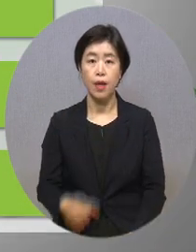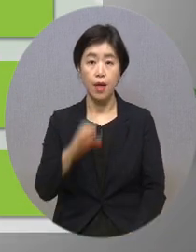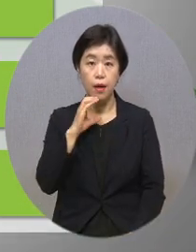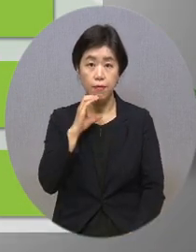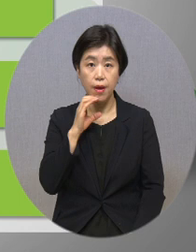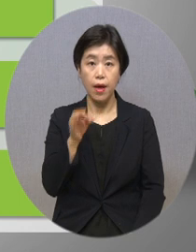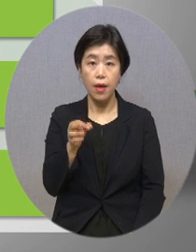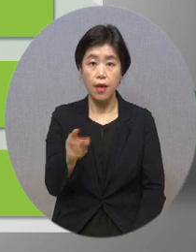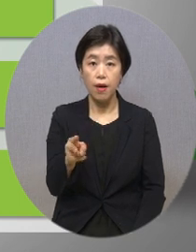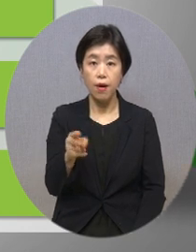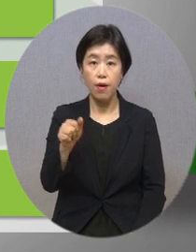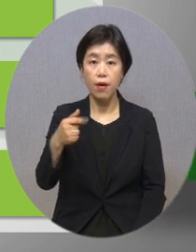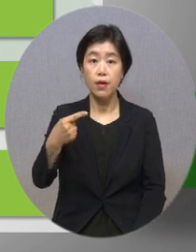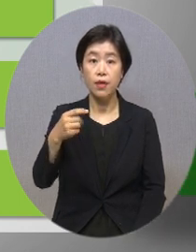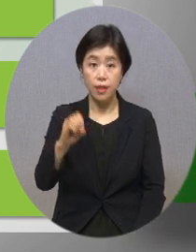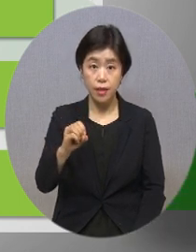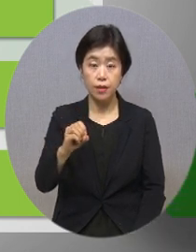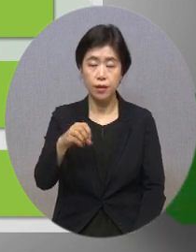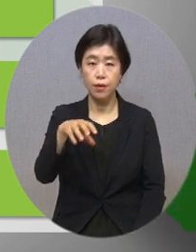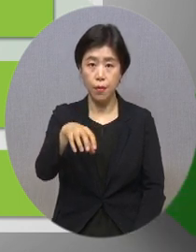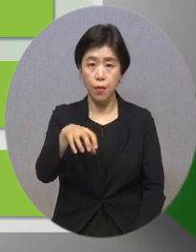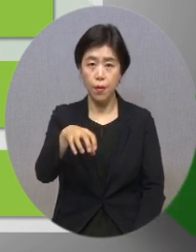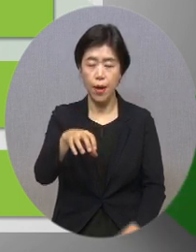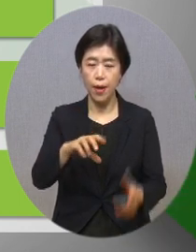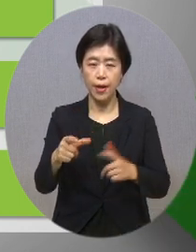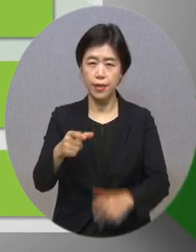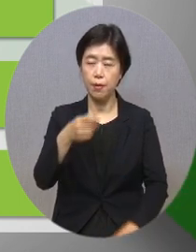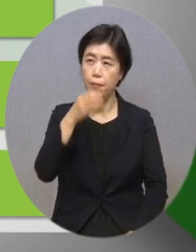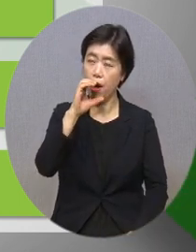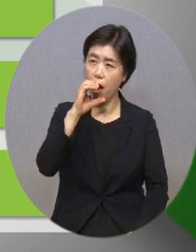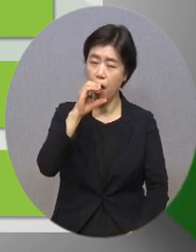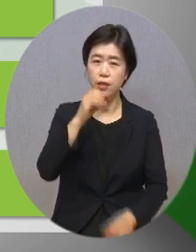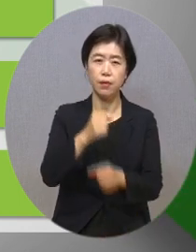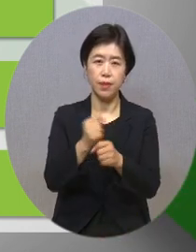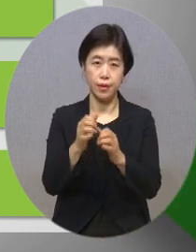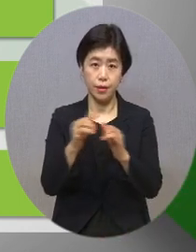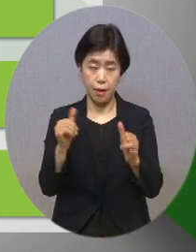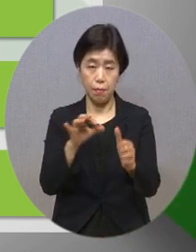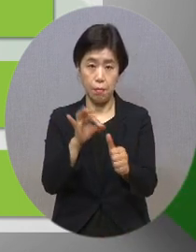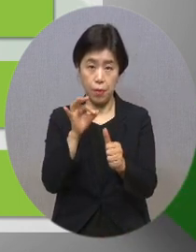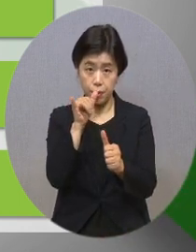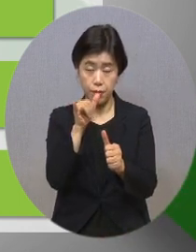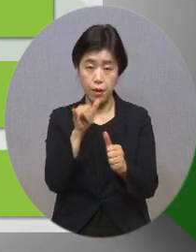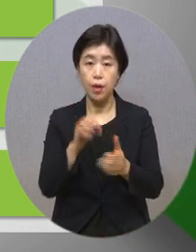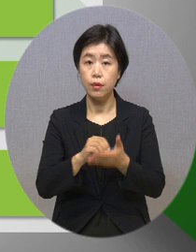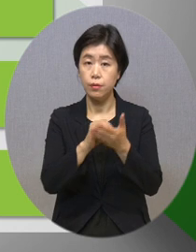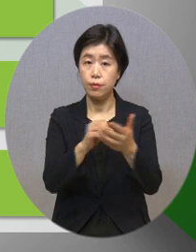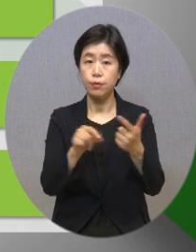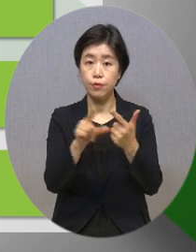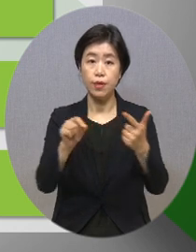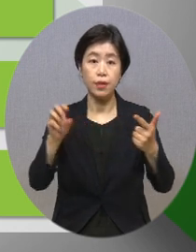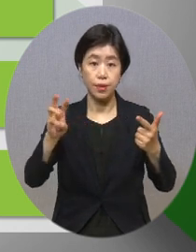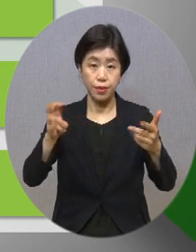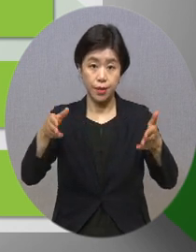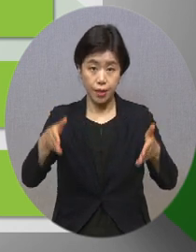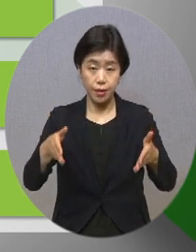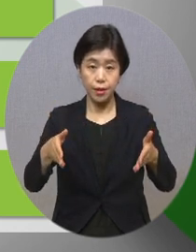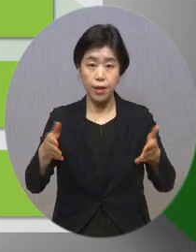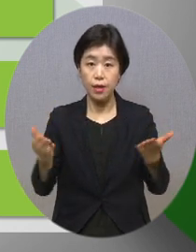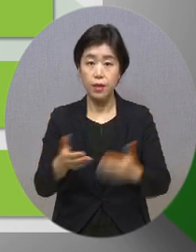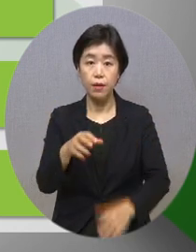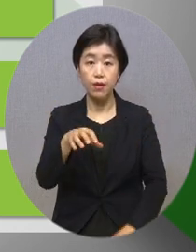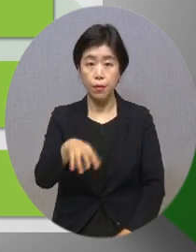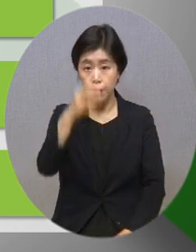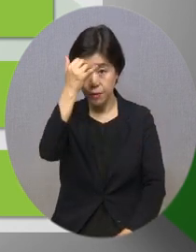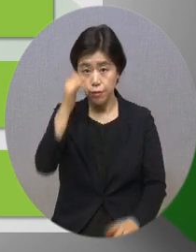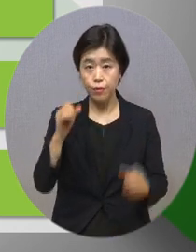카페 여흥에서 음료 조리사를 모집합니다. 접수 마감일은 6월 30일까지며 근무지는 충청북도